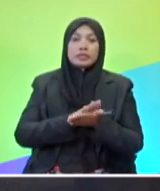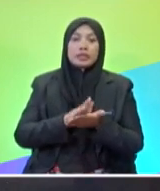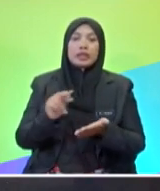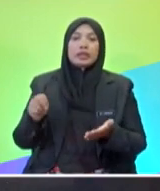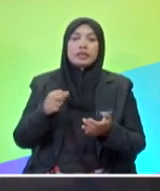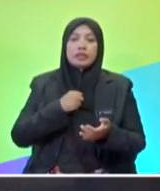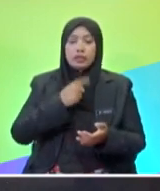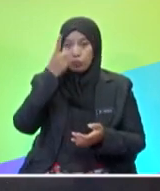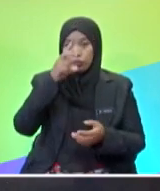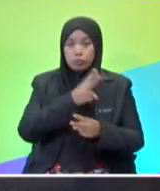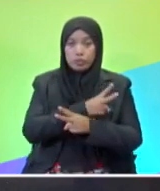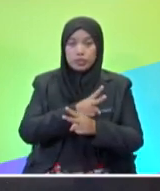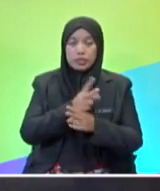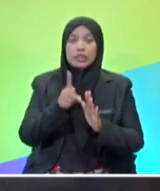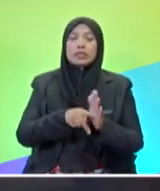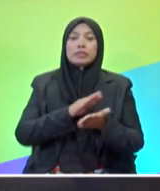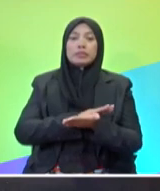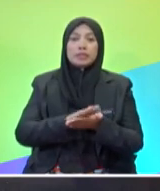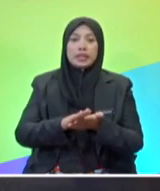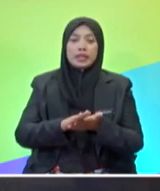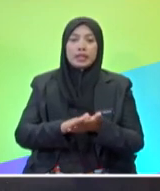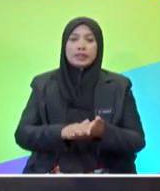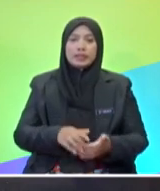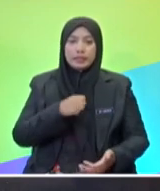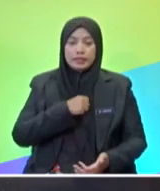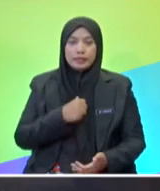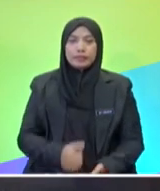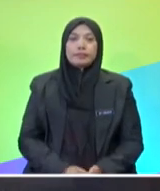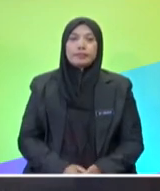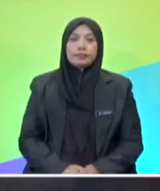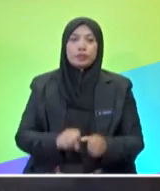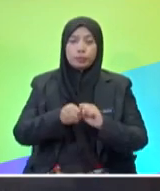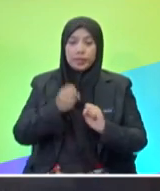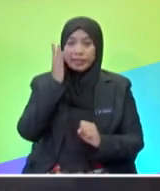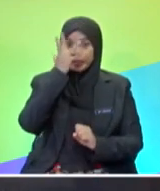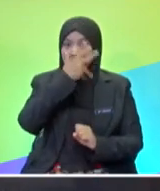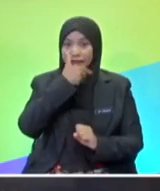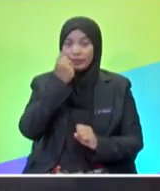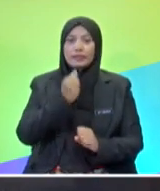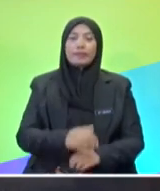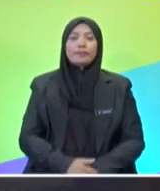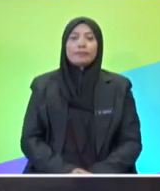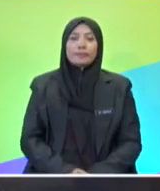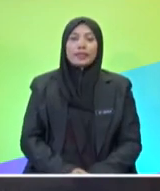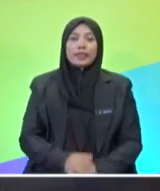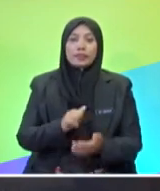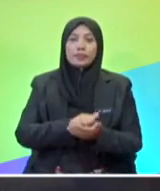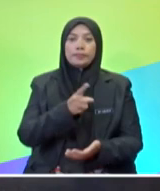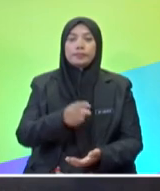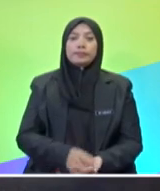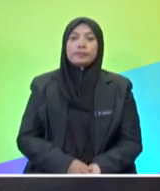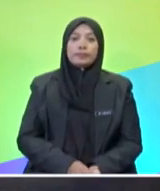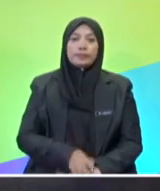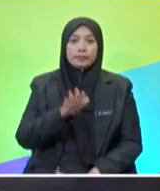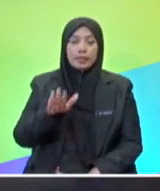menjaga kebersihan diri kita supaya kita apa? Segak dan juga cantik selalu insya-Allah. Dan bergaya. Dan bergaya itu dia. Jadi